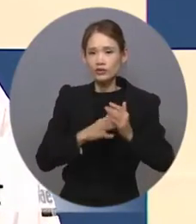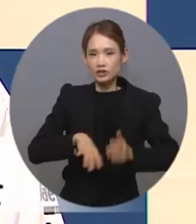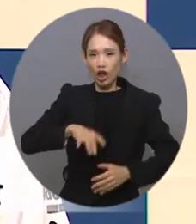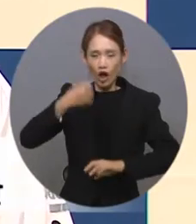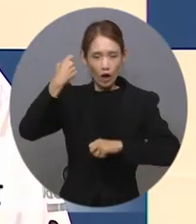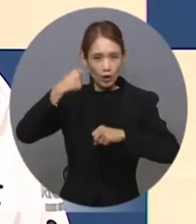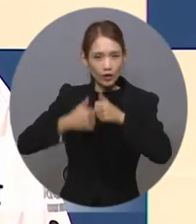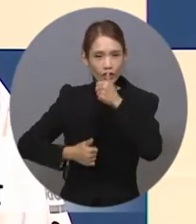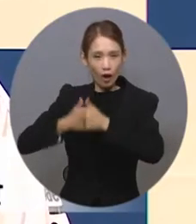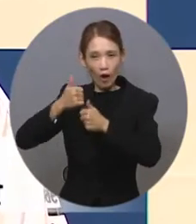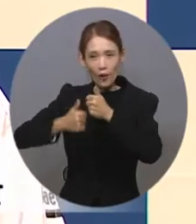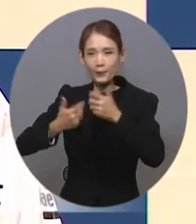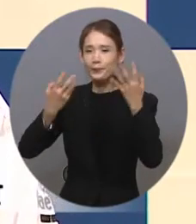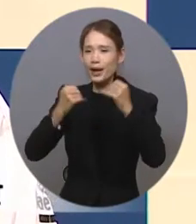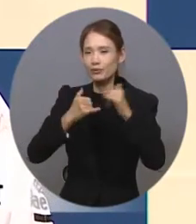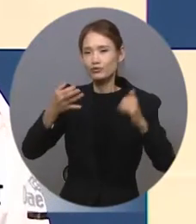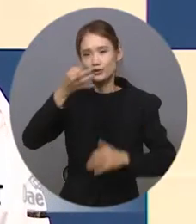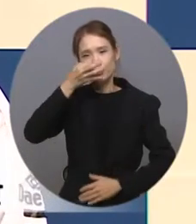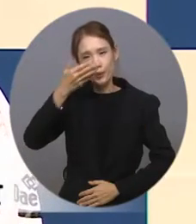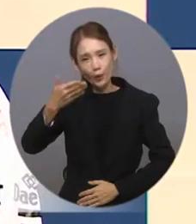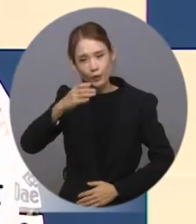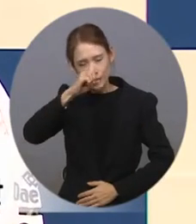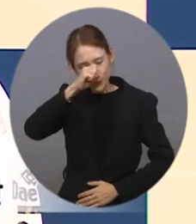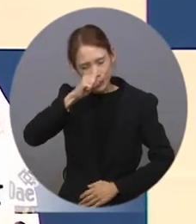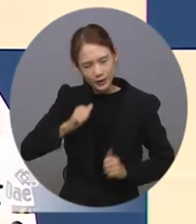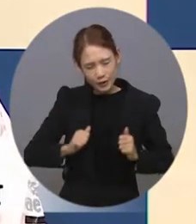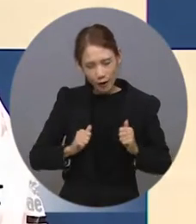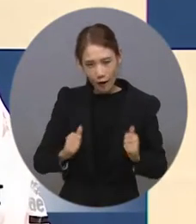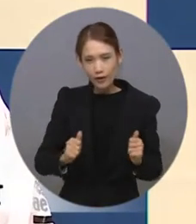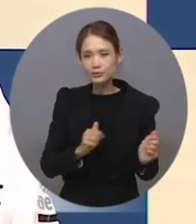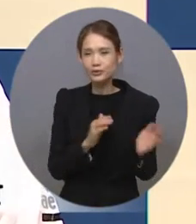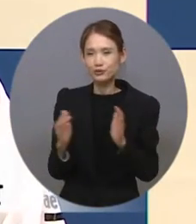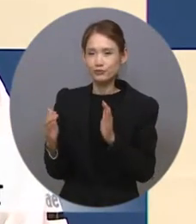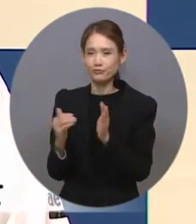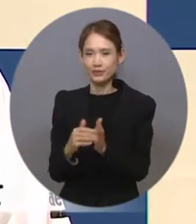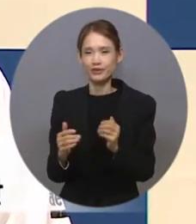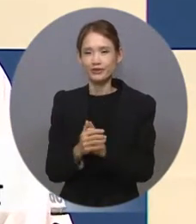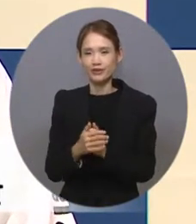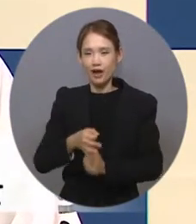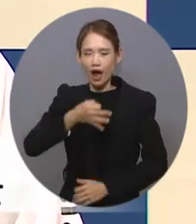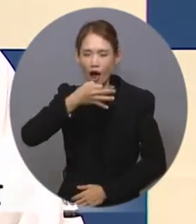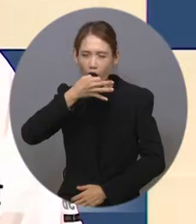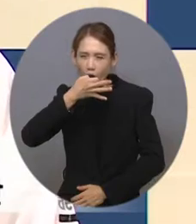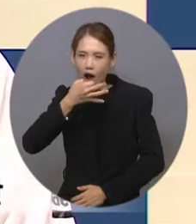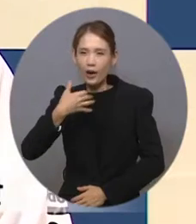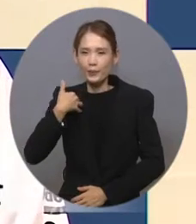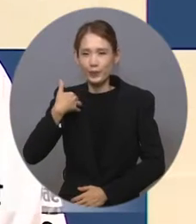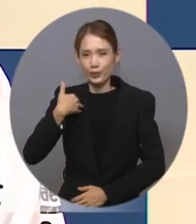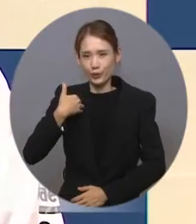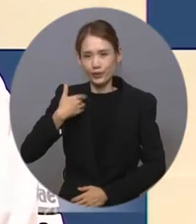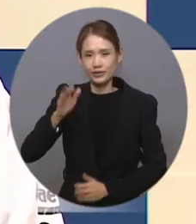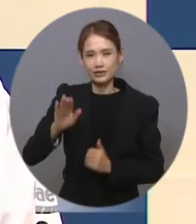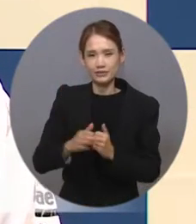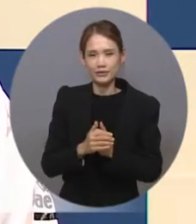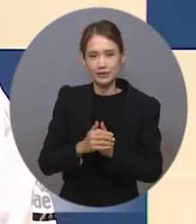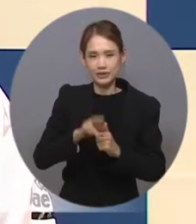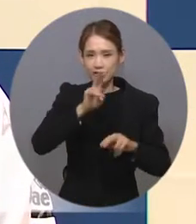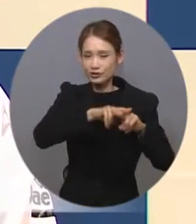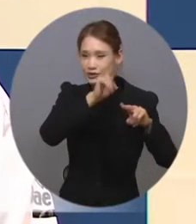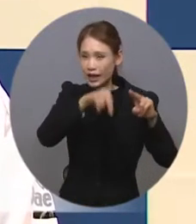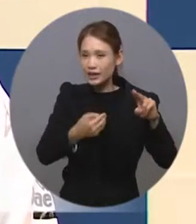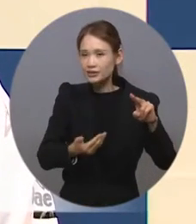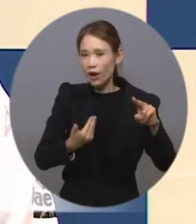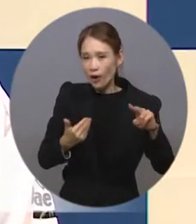분들에게 좋은 경기를 보여드리려고 열심히 준비했습니다. 어떻게 보면 욕심일 수도 있겠지만 은퇴하기